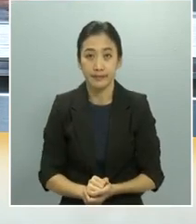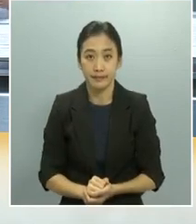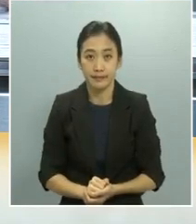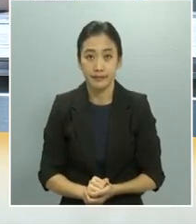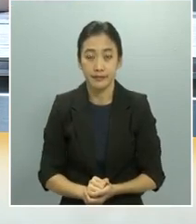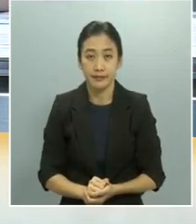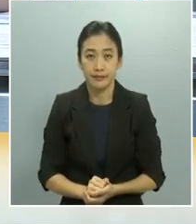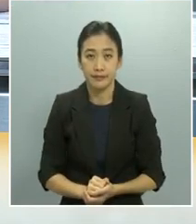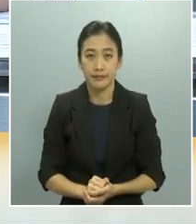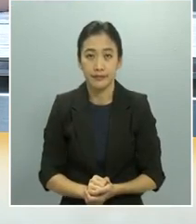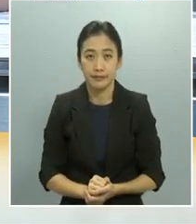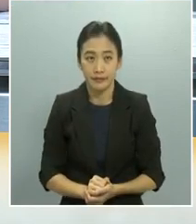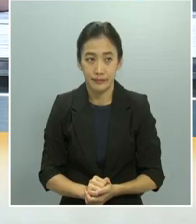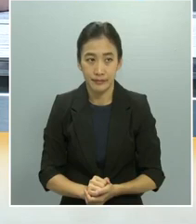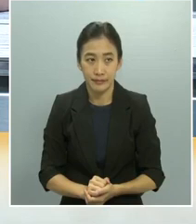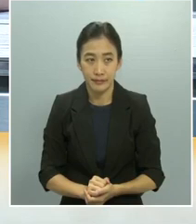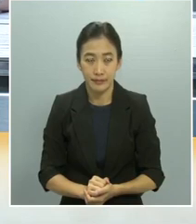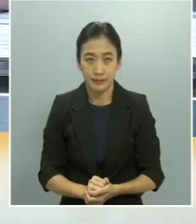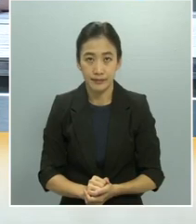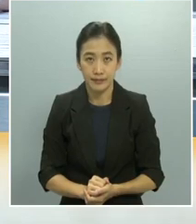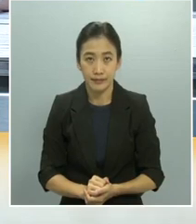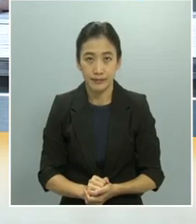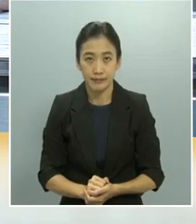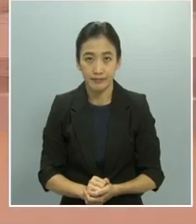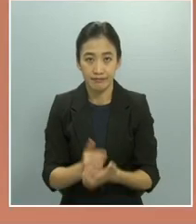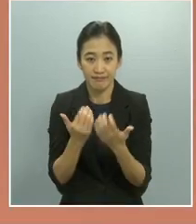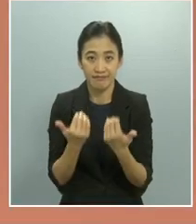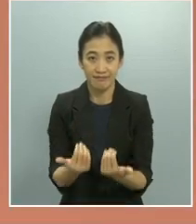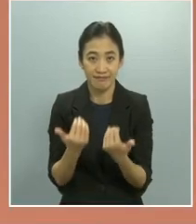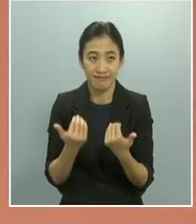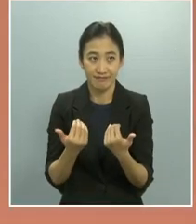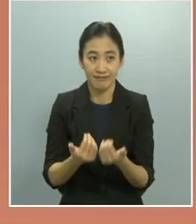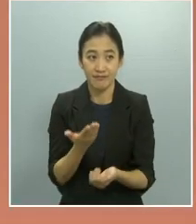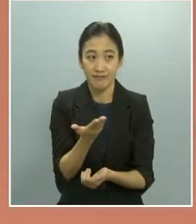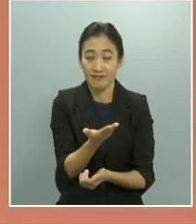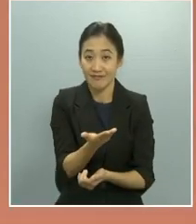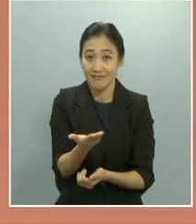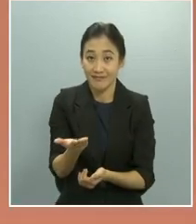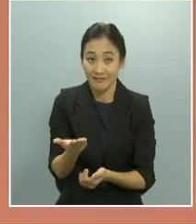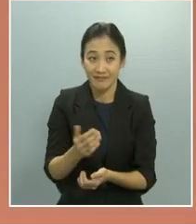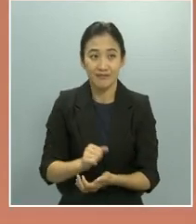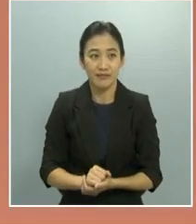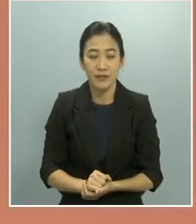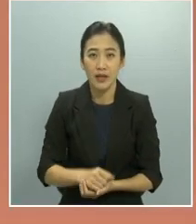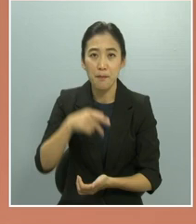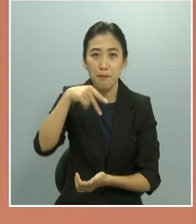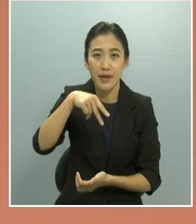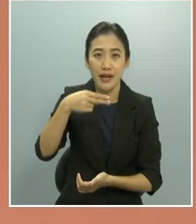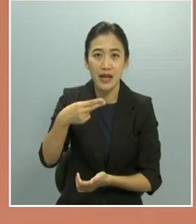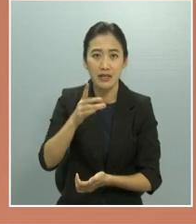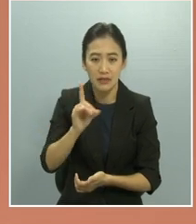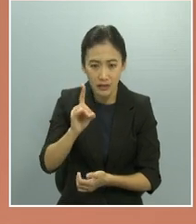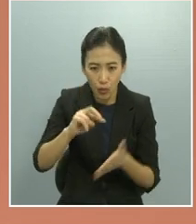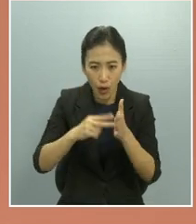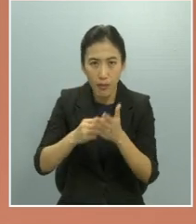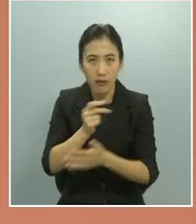phdเขาเขียนว่าเขาเป็นง่ายๆใช้อาหารเป็นยาและการเป็น